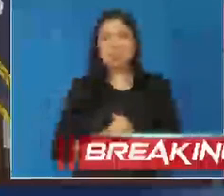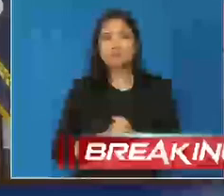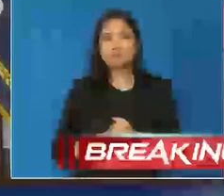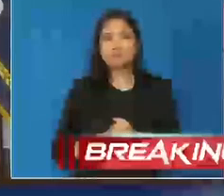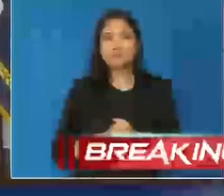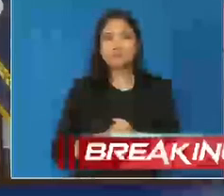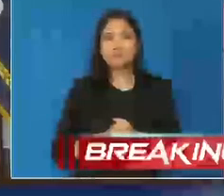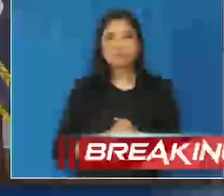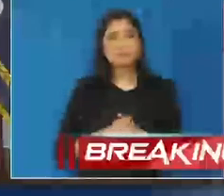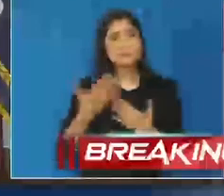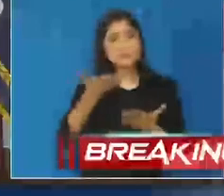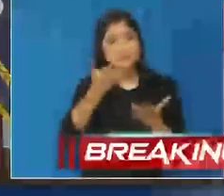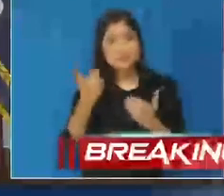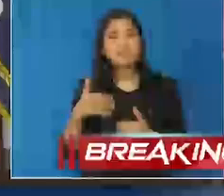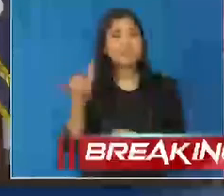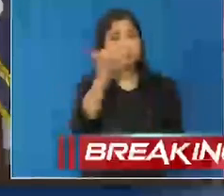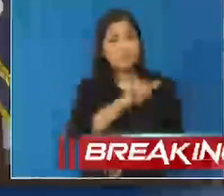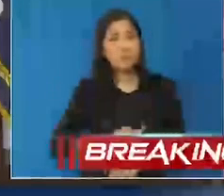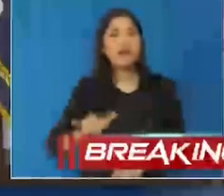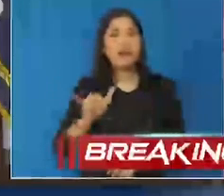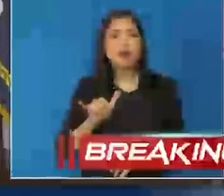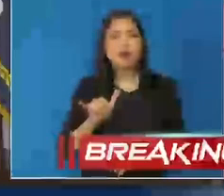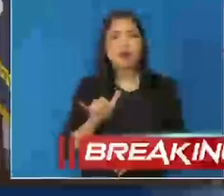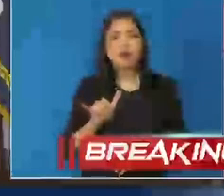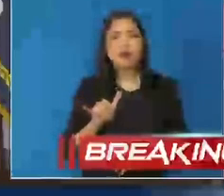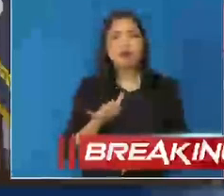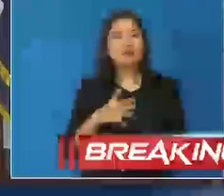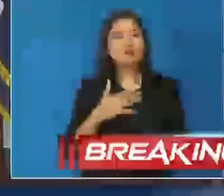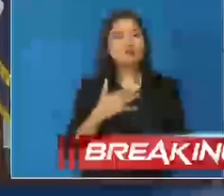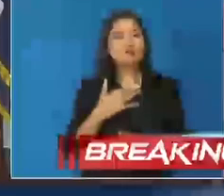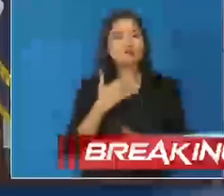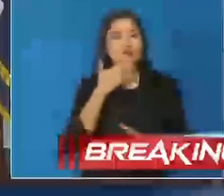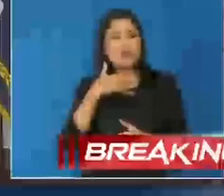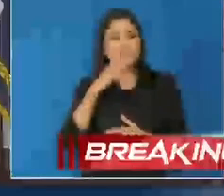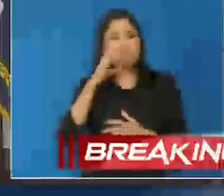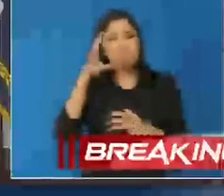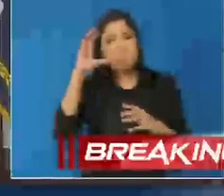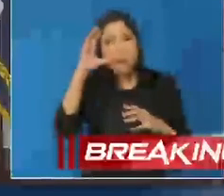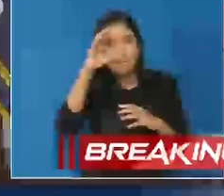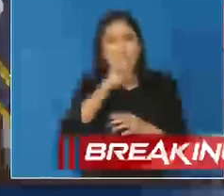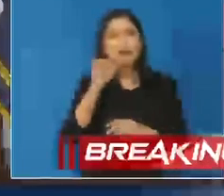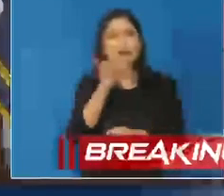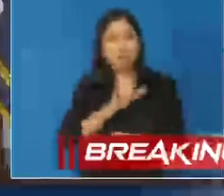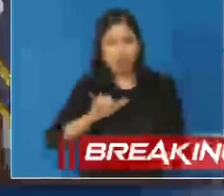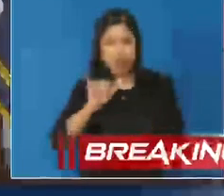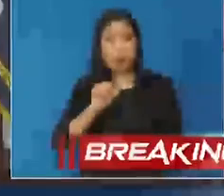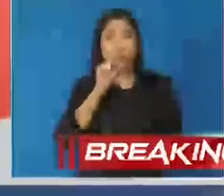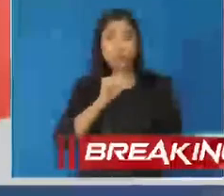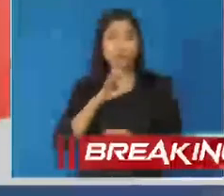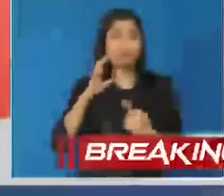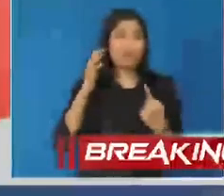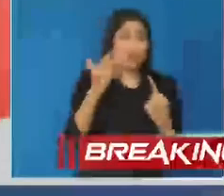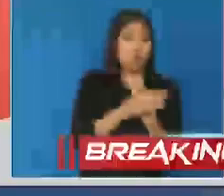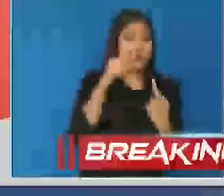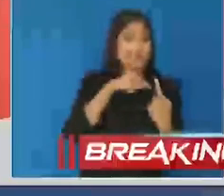Mari kita sama-sama memiliki kesepahaman untuk melindungi yang